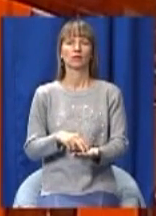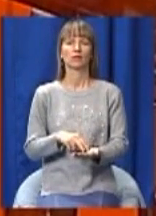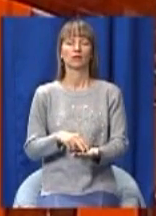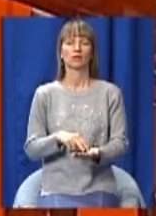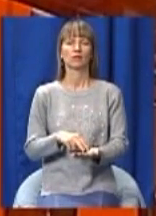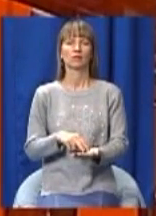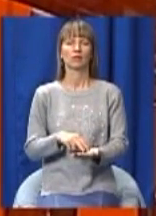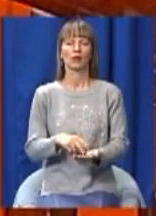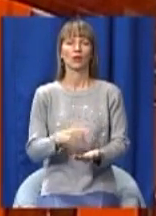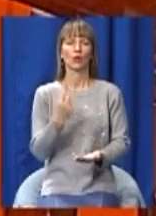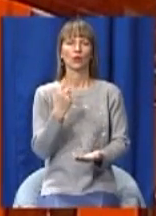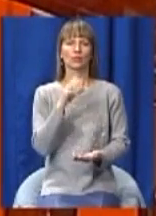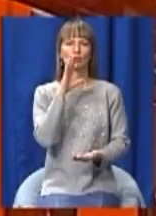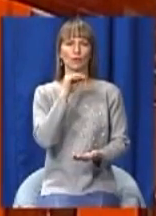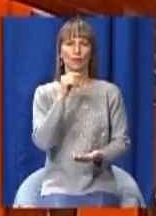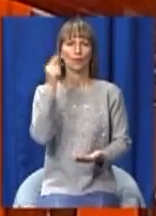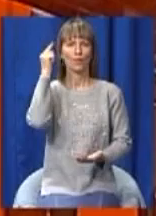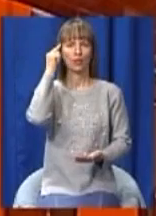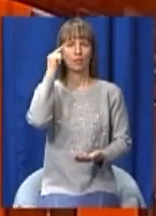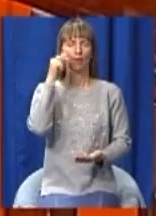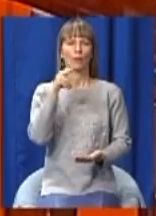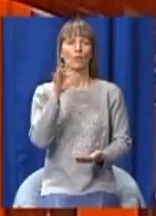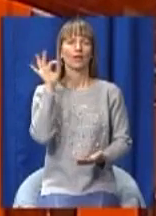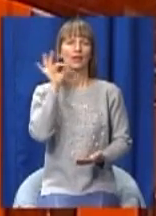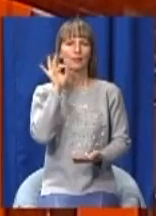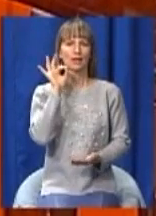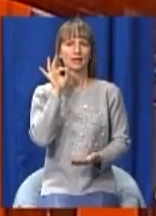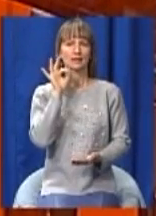одна собака вы понимаете то немецкий